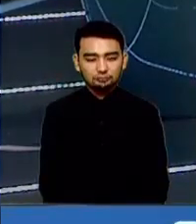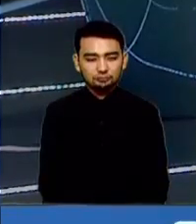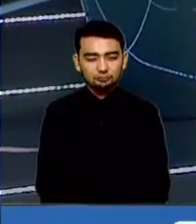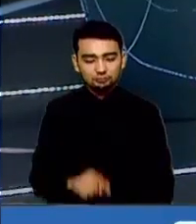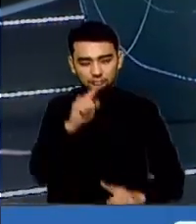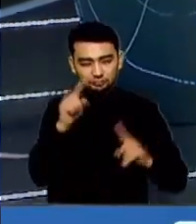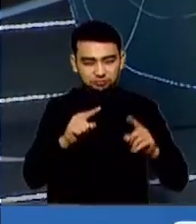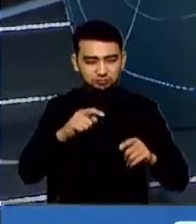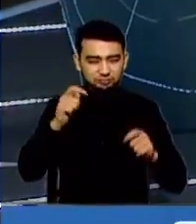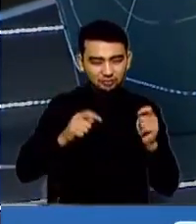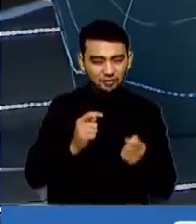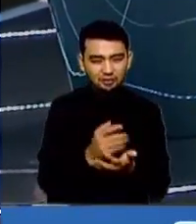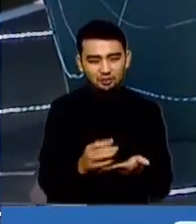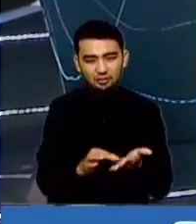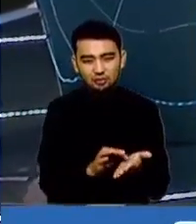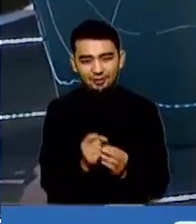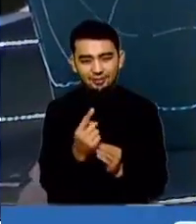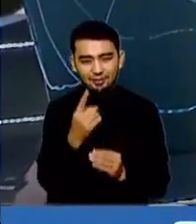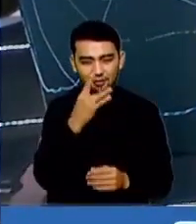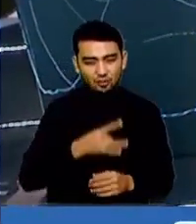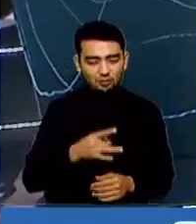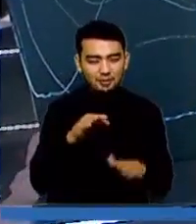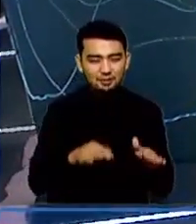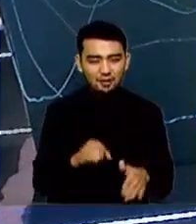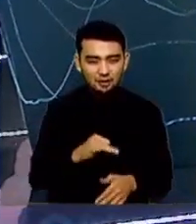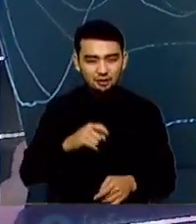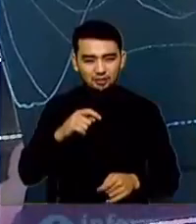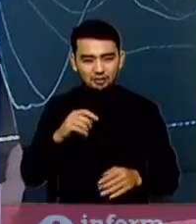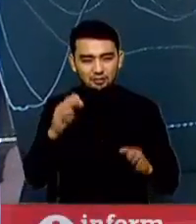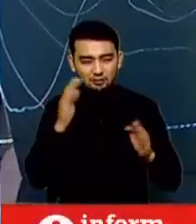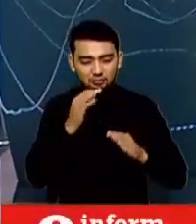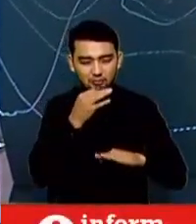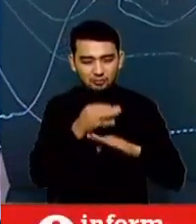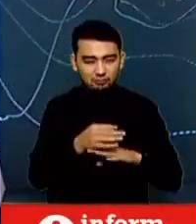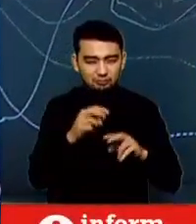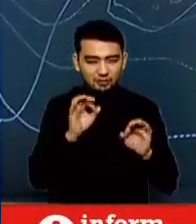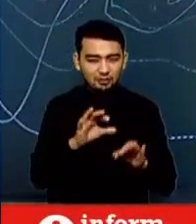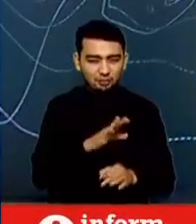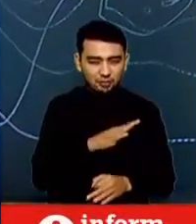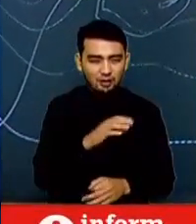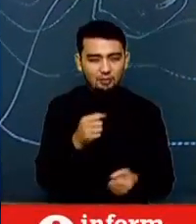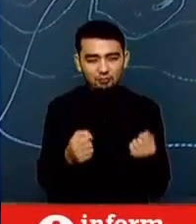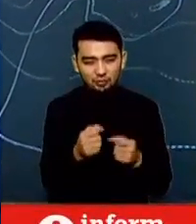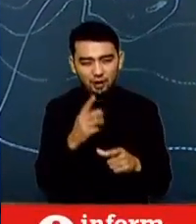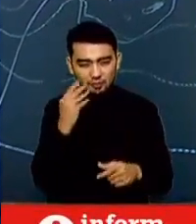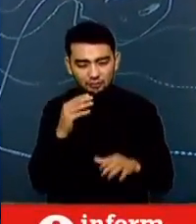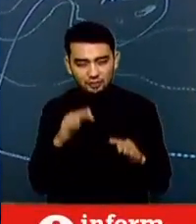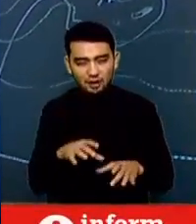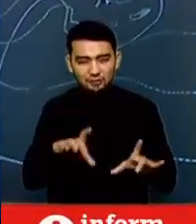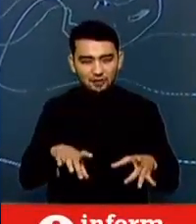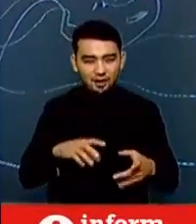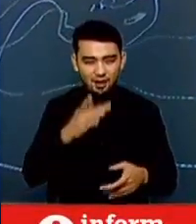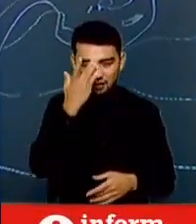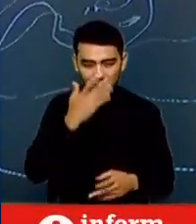Штормовое предупреждение сразу в 11 регионах распространили метеорологи. А в Алматы водителей даже попросили сменить летние покрышки на